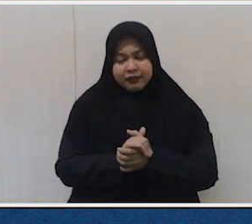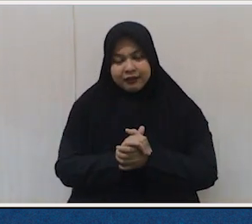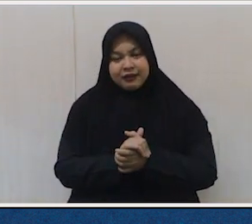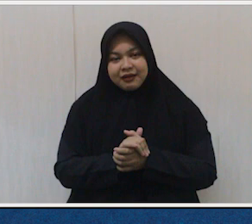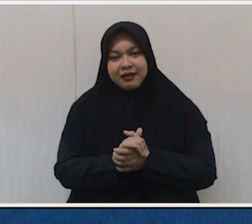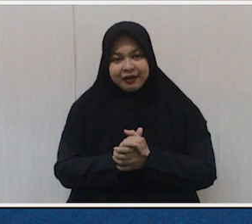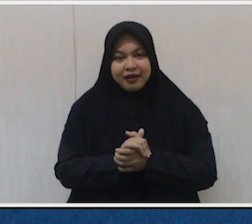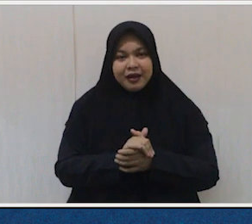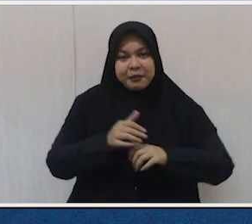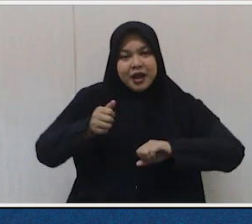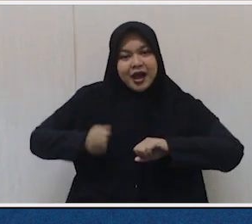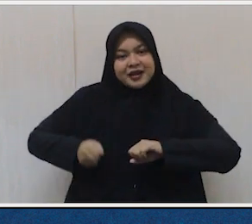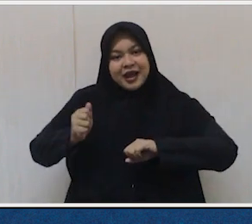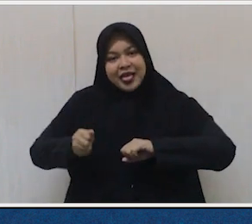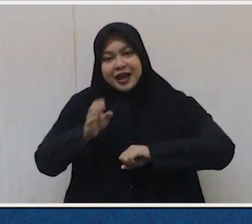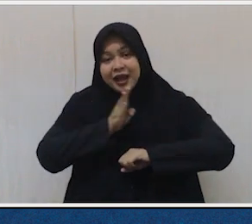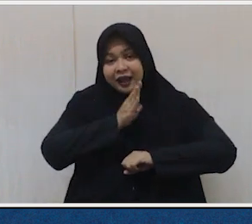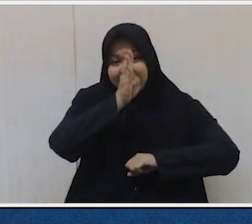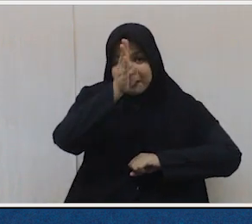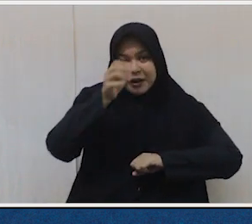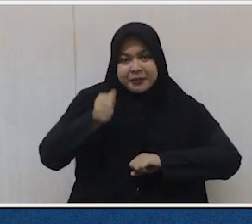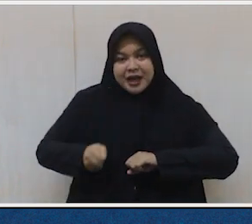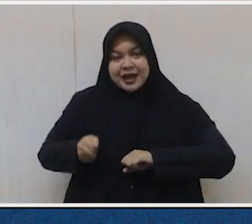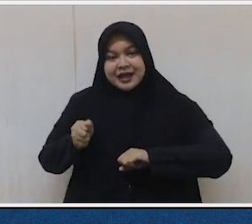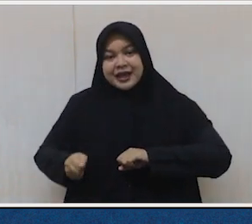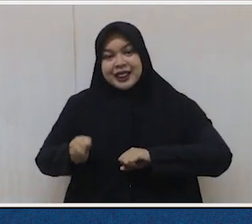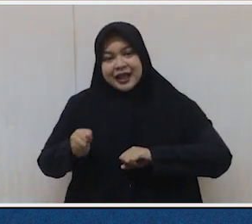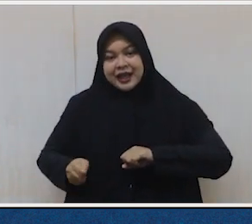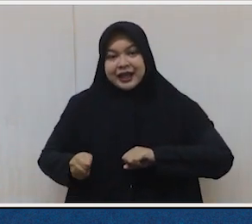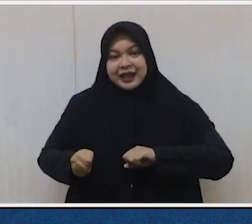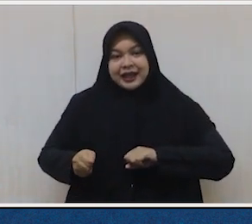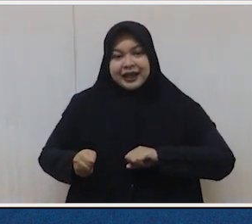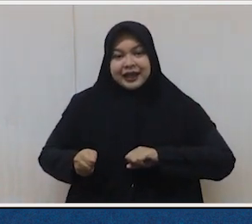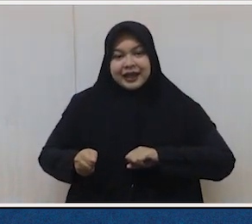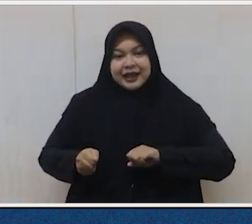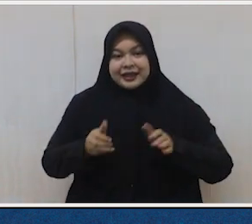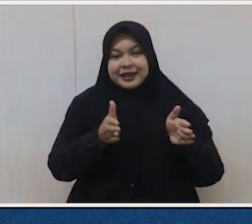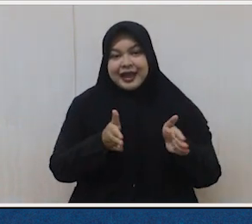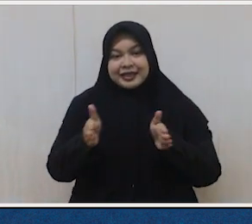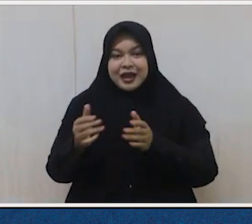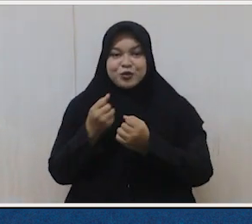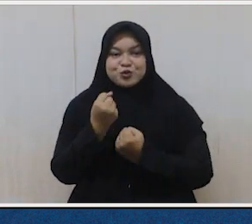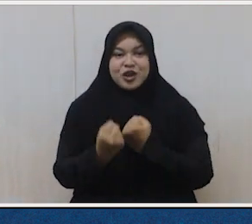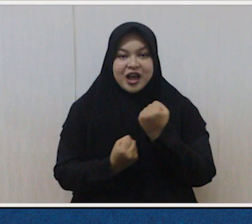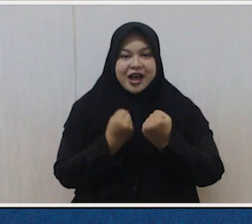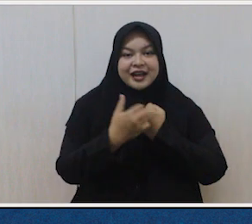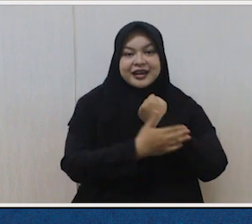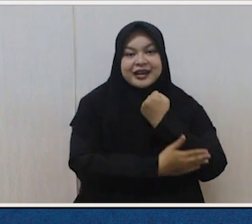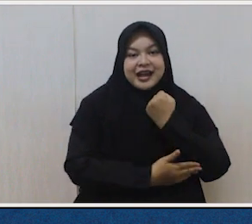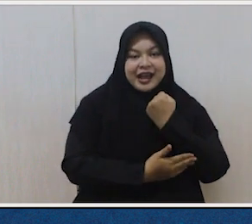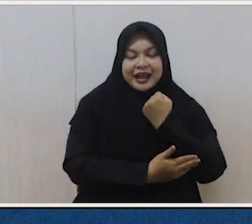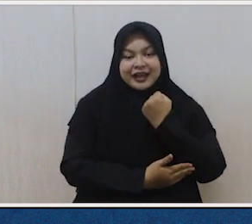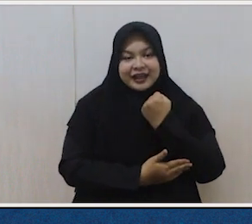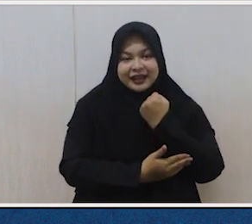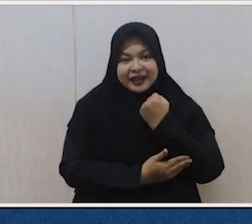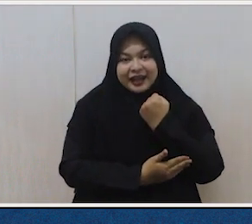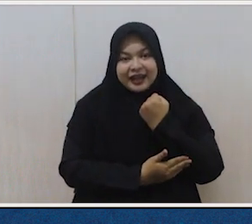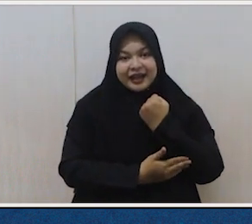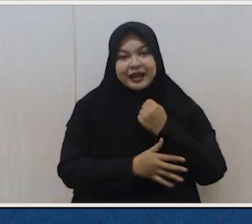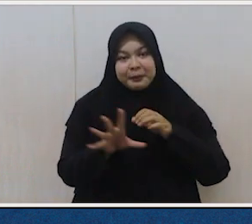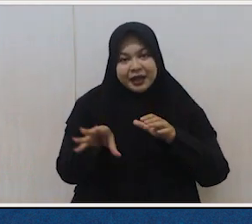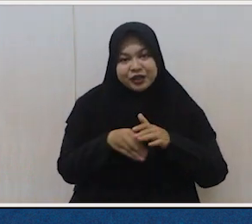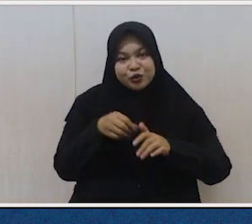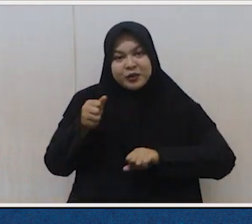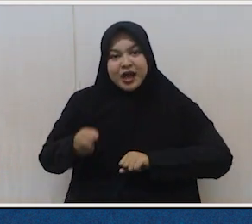konteks peradilan agama peradilan tata usaha negara ee termasuk adalah peradilan perdata Jadi mereka